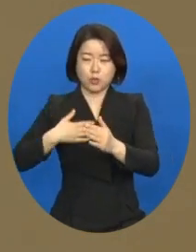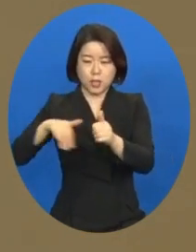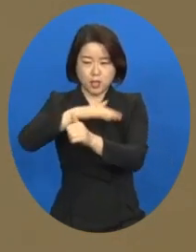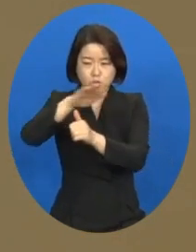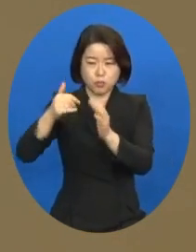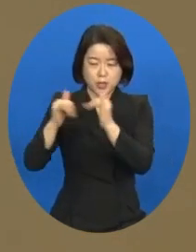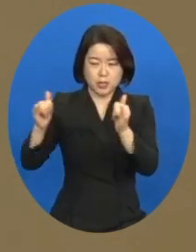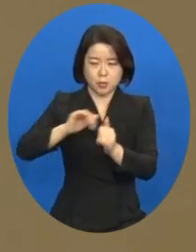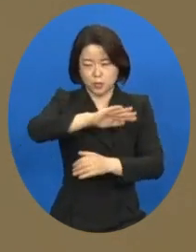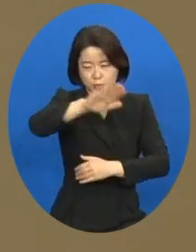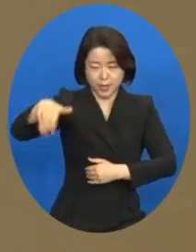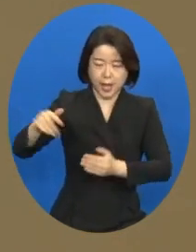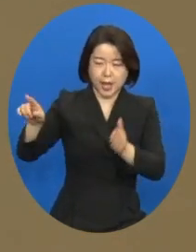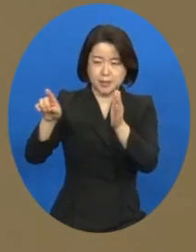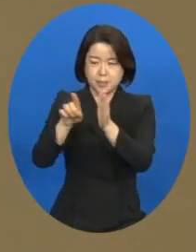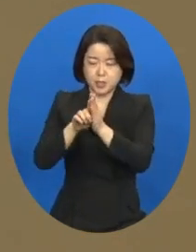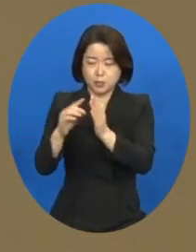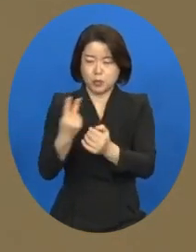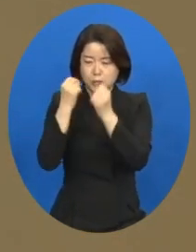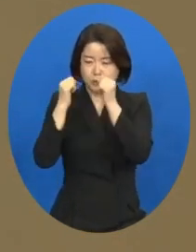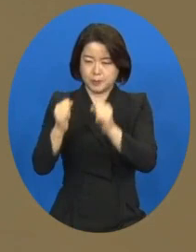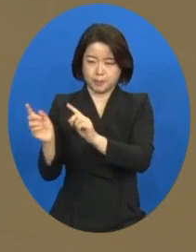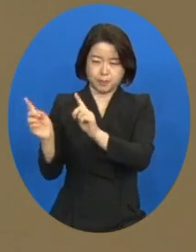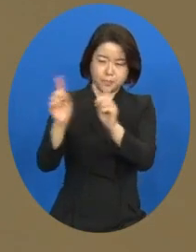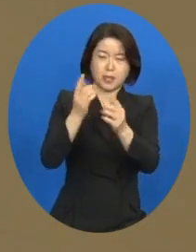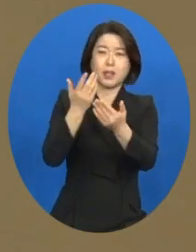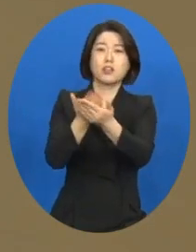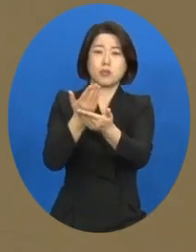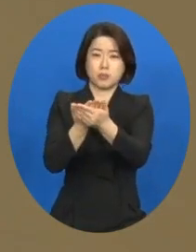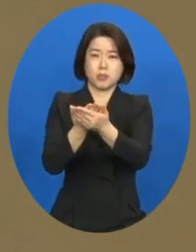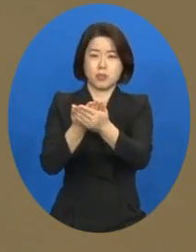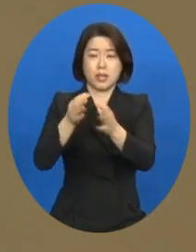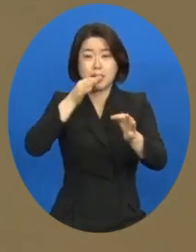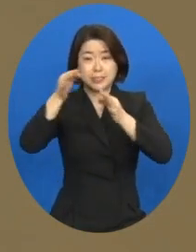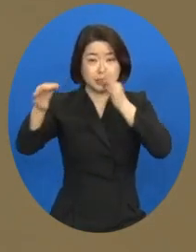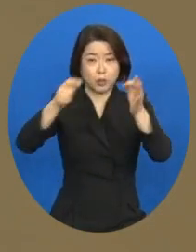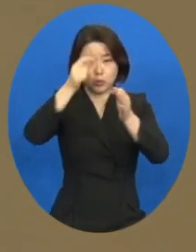있는 사람들이 다 믿음으로 살아나게 해주시옵소서. 통성으로 기도하겠습니다.